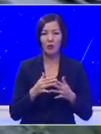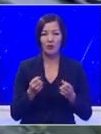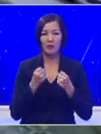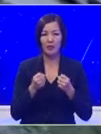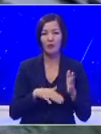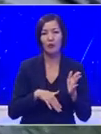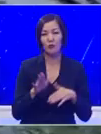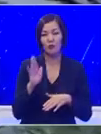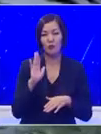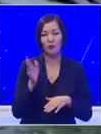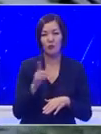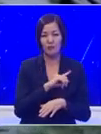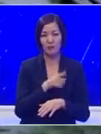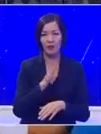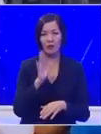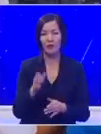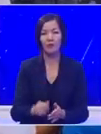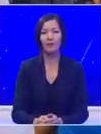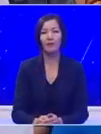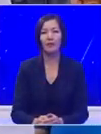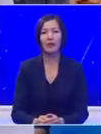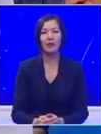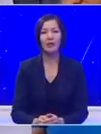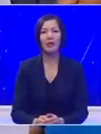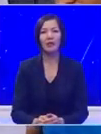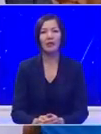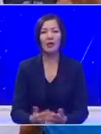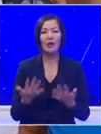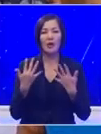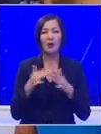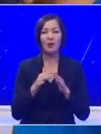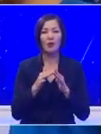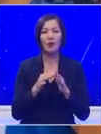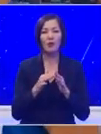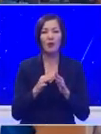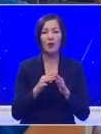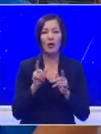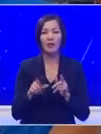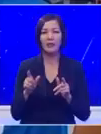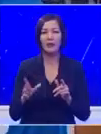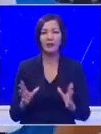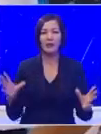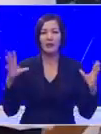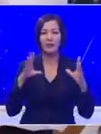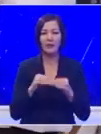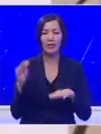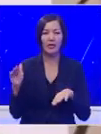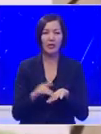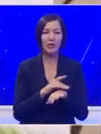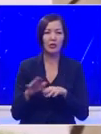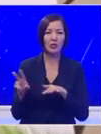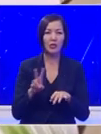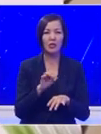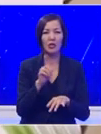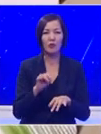боламын. Мықты боламын. Айта кетсек, ақтеректік азаматтар бас қосып мұндай игі шараны Наурыз және Құрбан